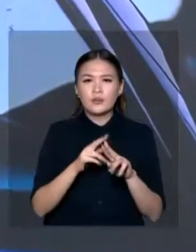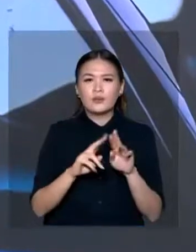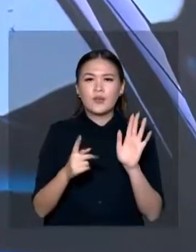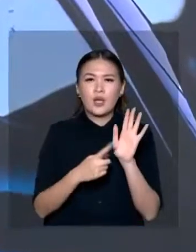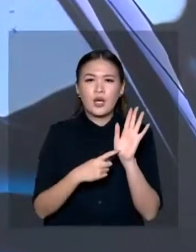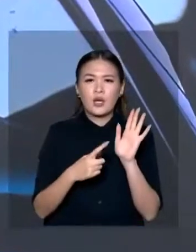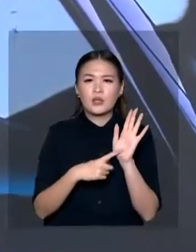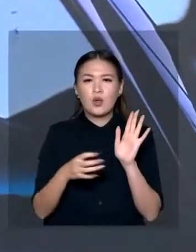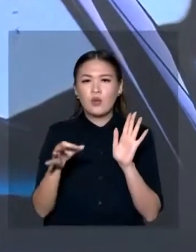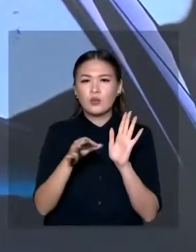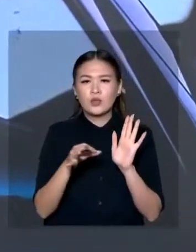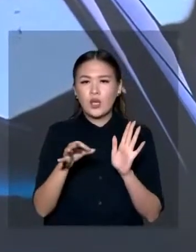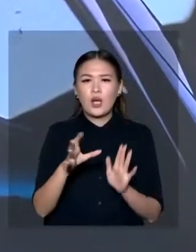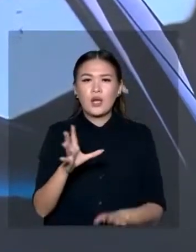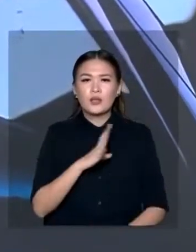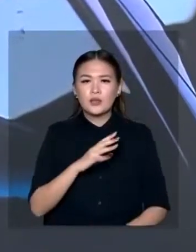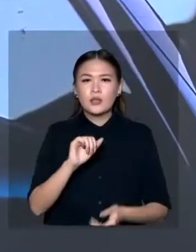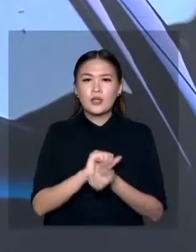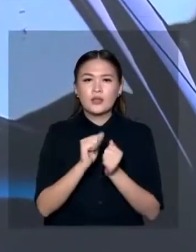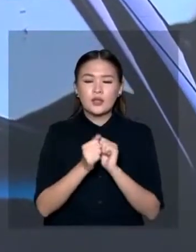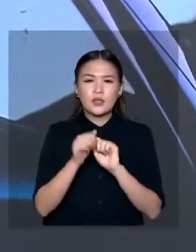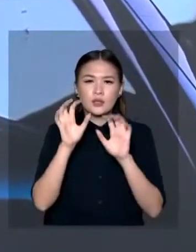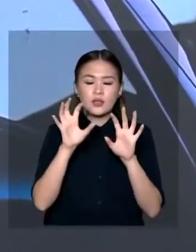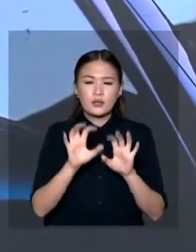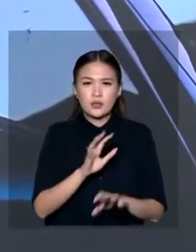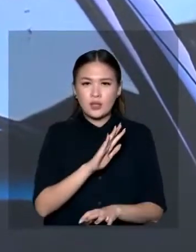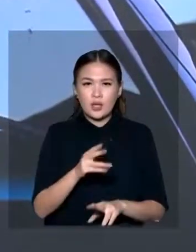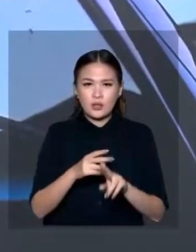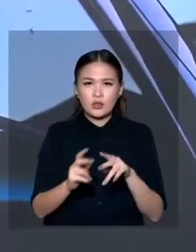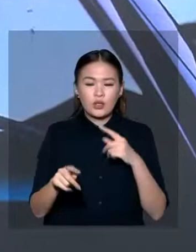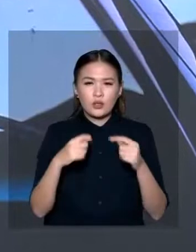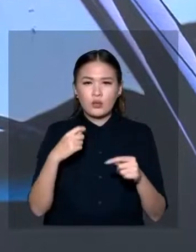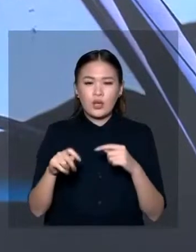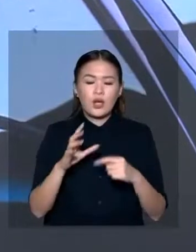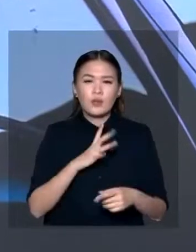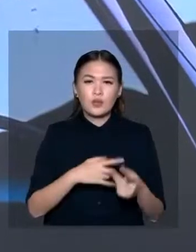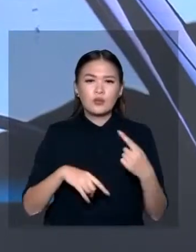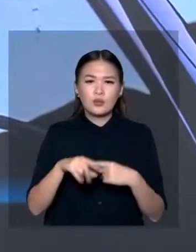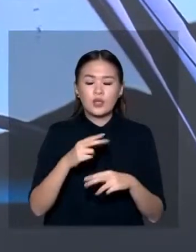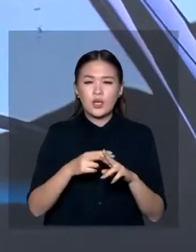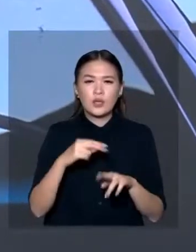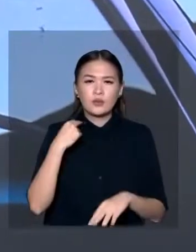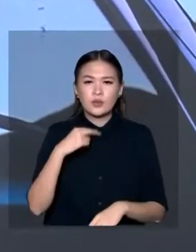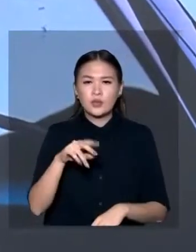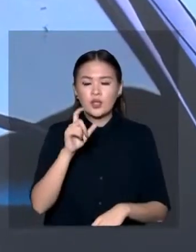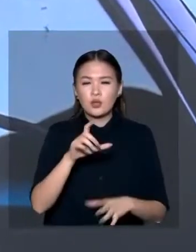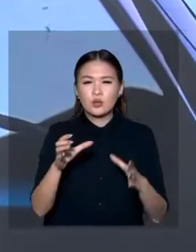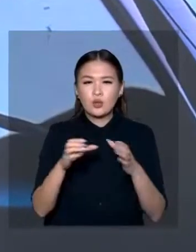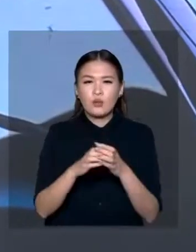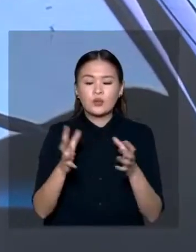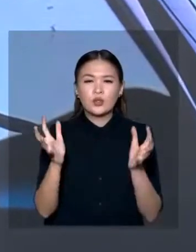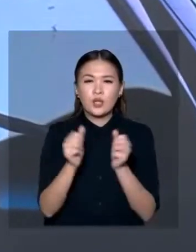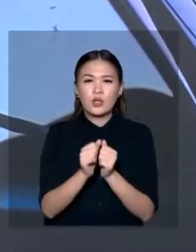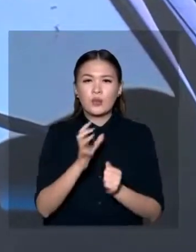Өзгеде жаңалықтар, Қарағанды облысында асыл тастарды заңсыз өндірумен және сатумен айналысқан ұйымдасқан қылмыстық топ ұсталды. Күдікті